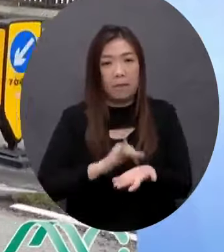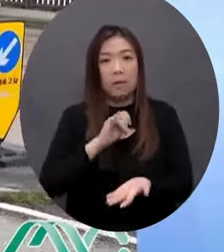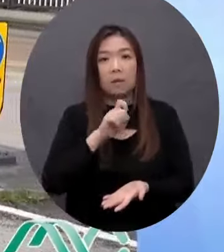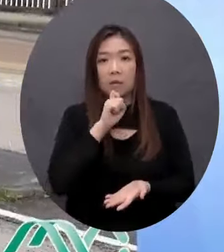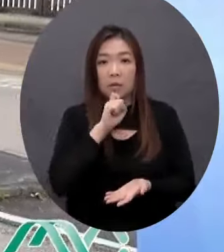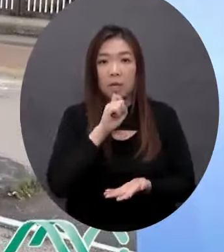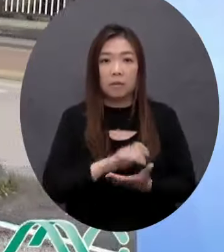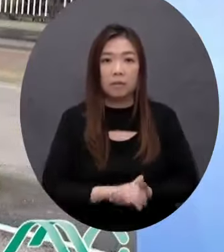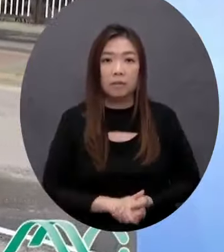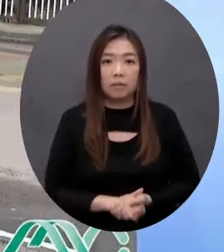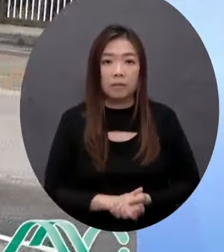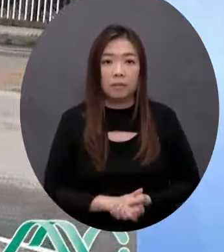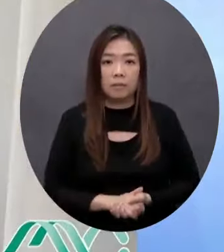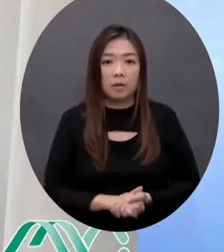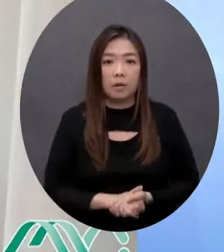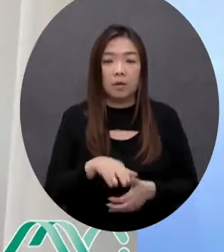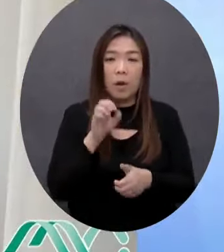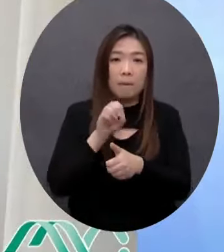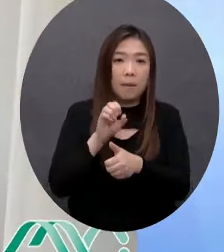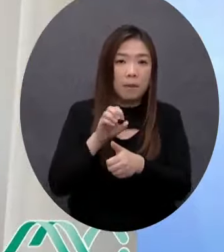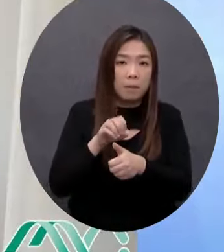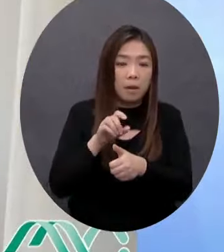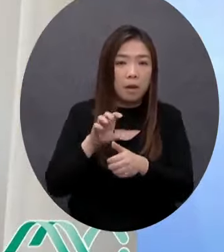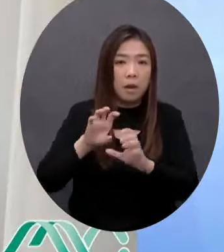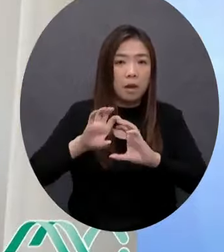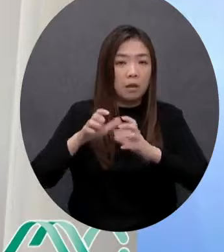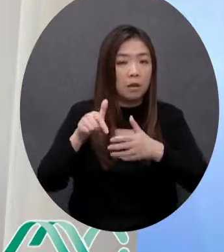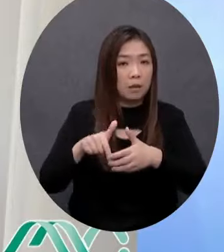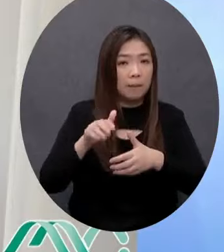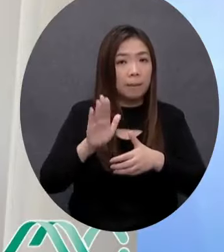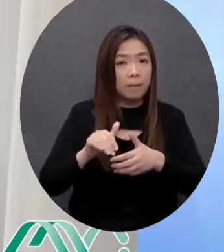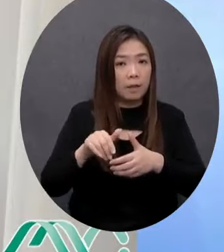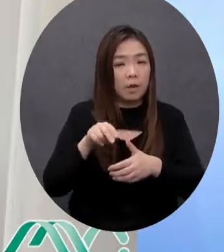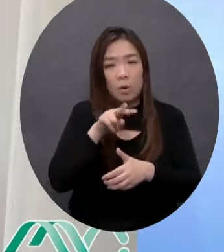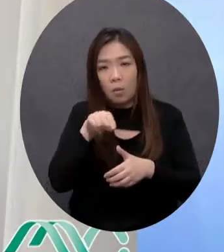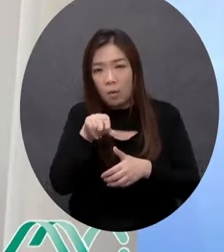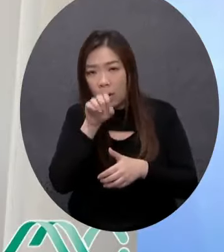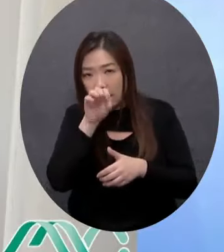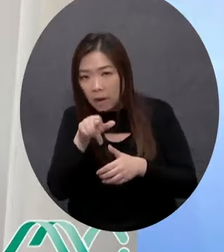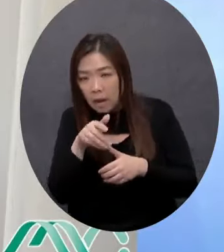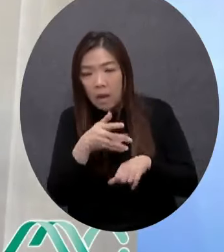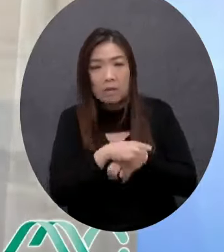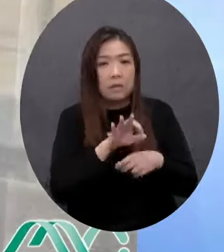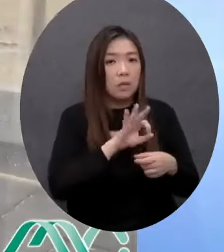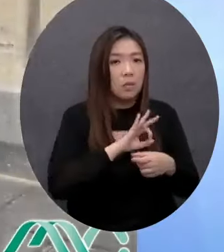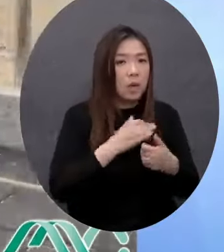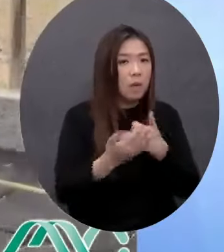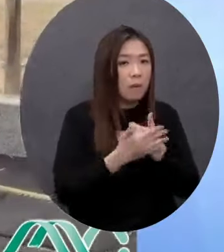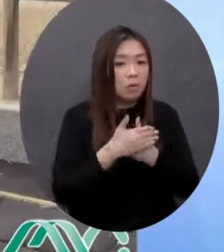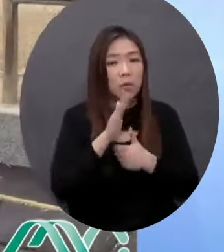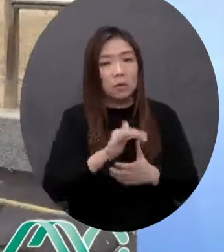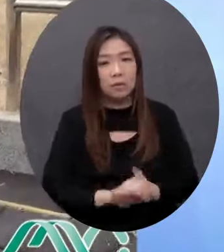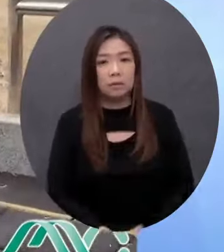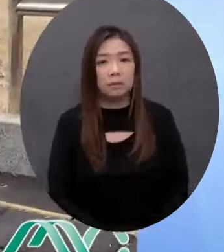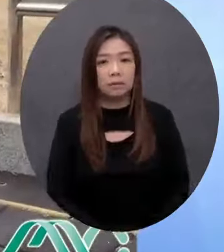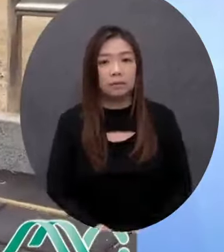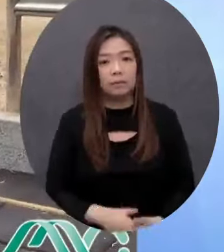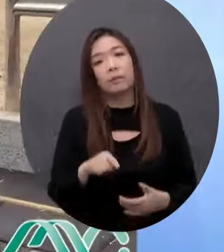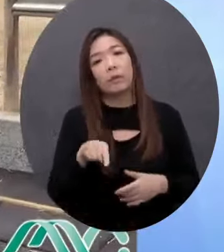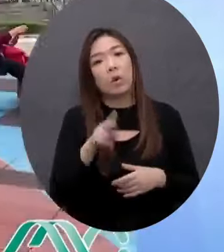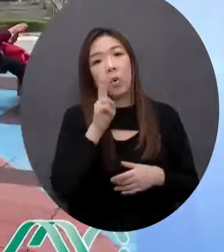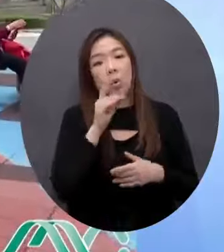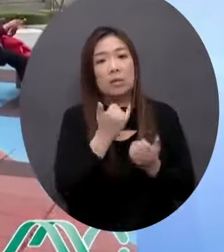以諮詢下佢啊，去尋求社會嘅幫助咯。 呢一类因为子女